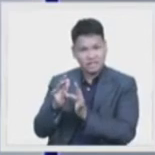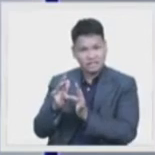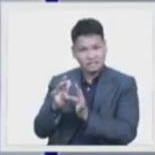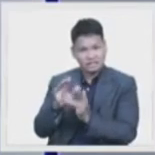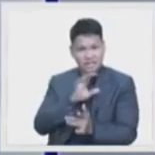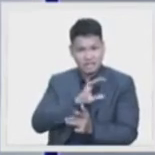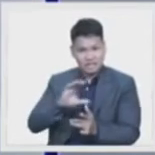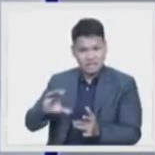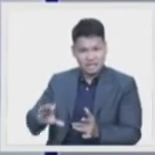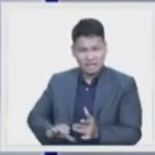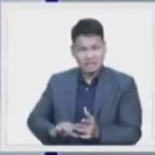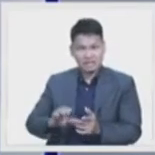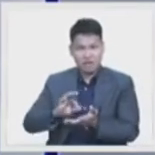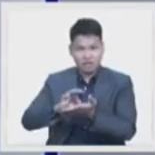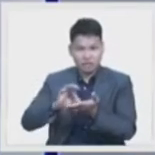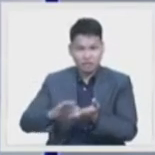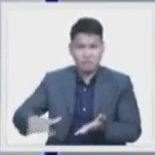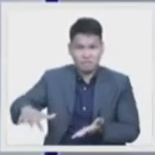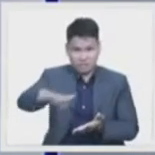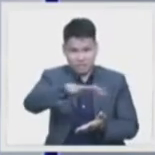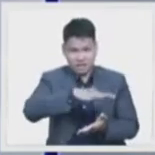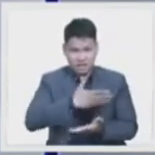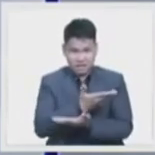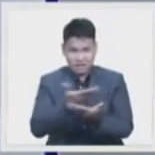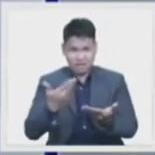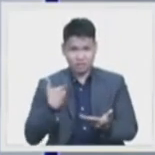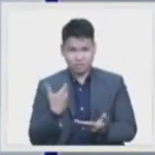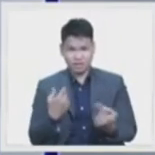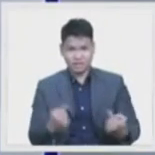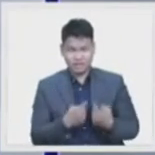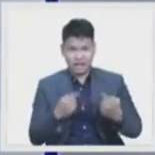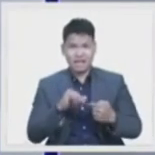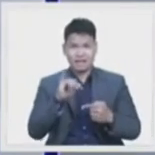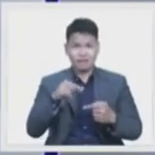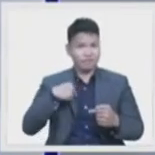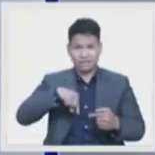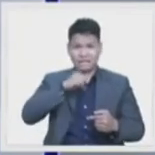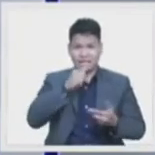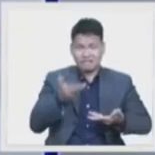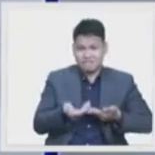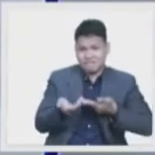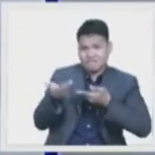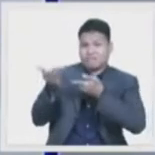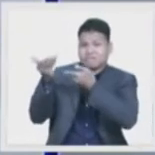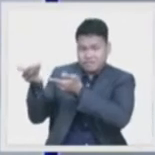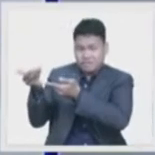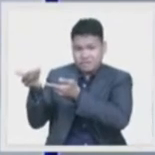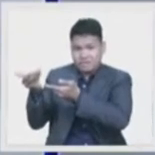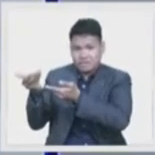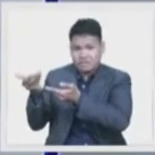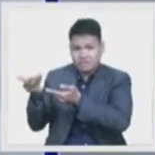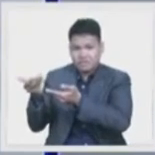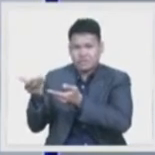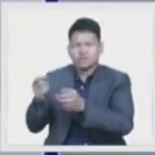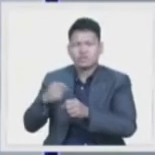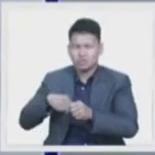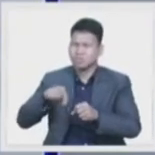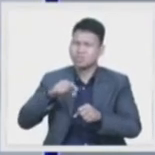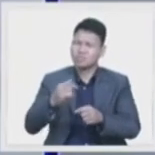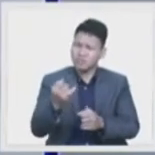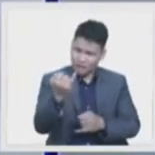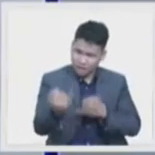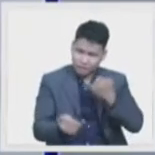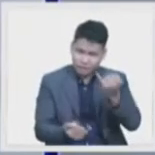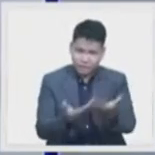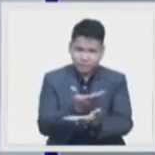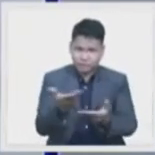kundili nato ihatag ang tanan ngadto sa Ginoo. Karon mga kaigalaan, I would like to invite you to give our lives